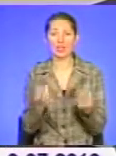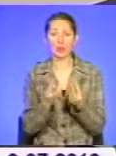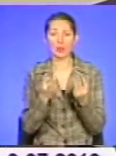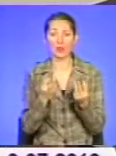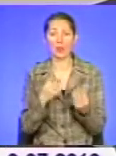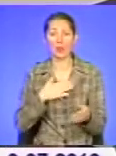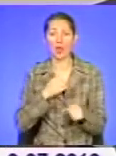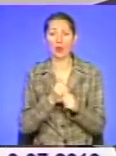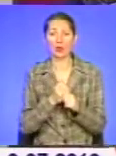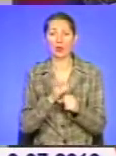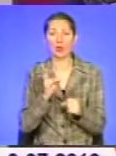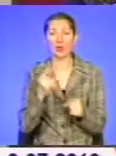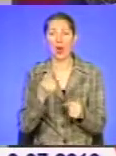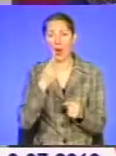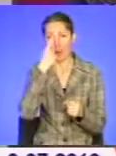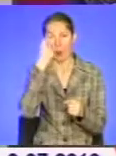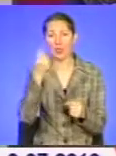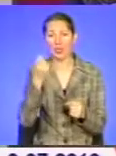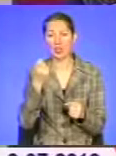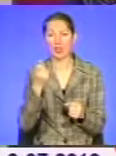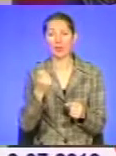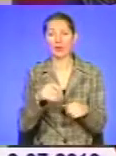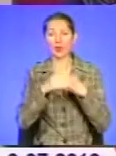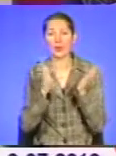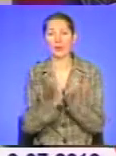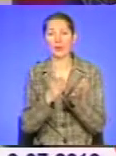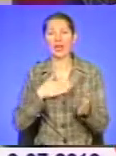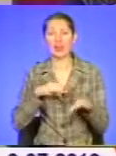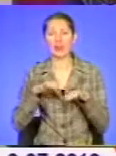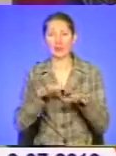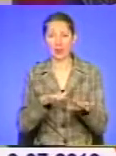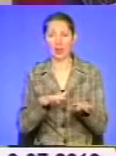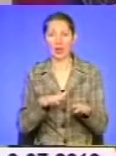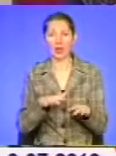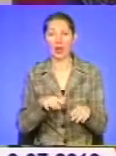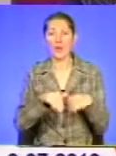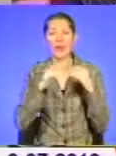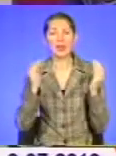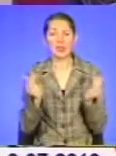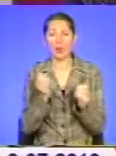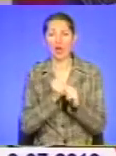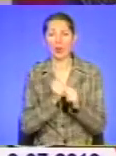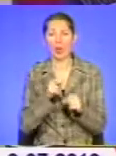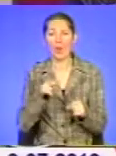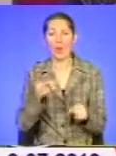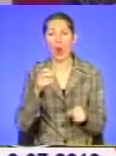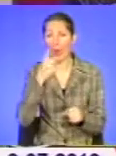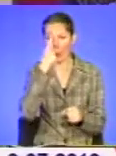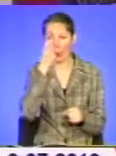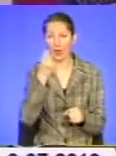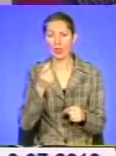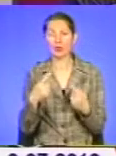ми працюємо на опередження. Алгоритм наших дій заключається в максимальному роботі по предупрежденню